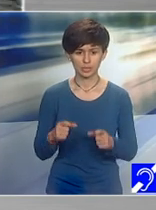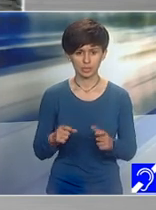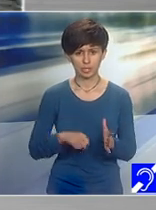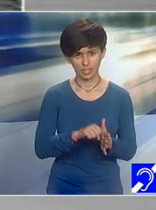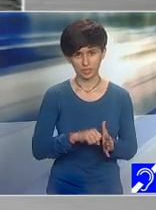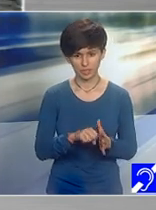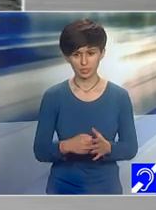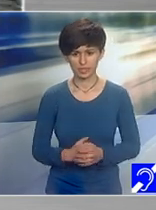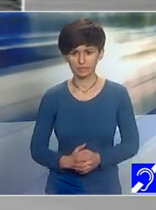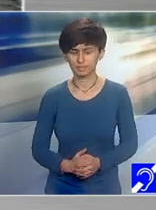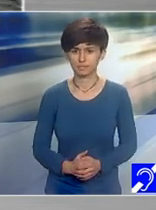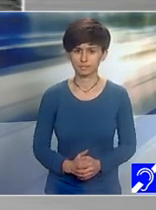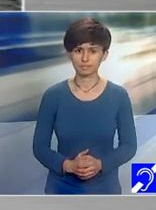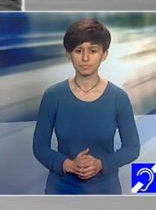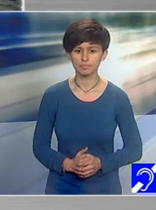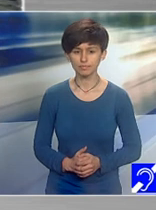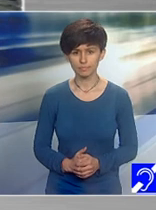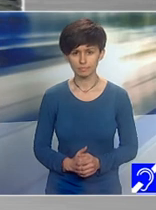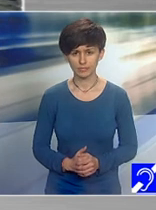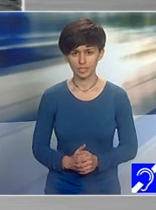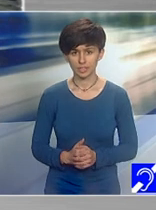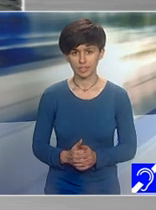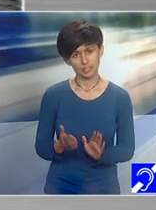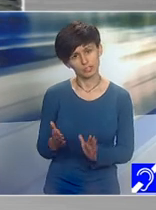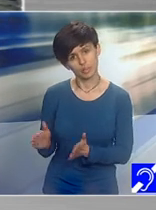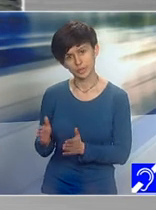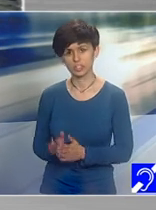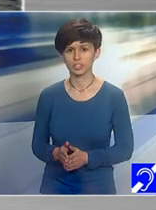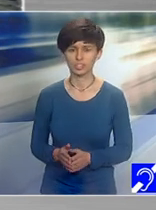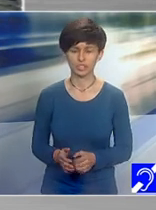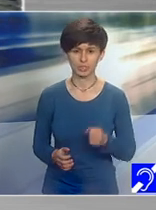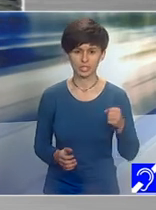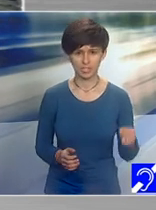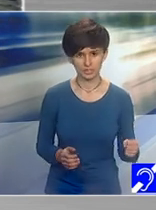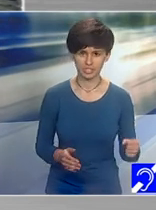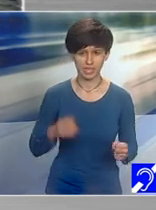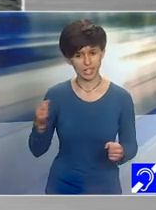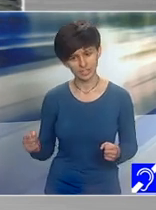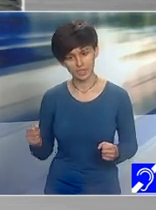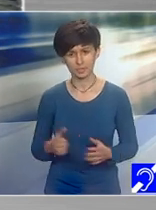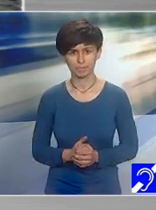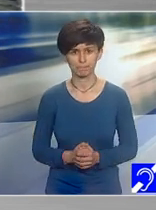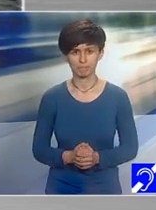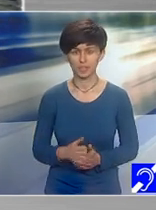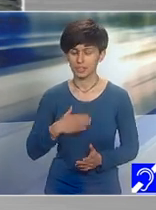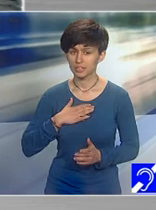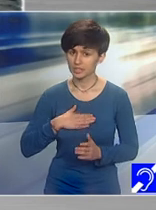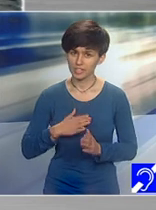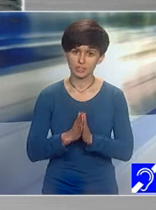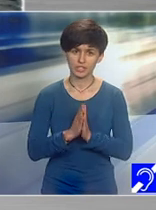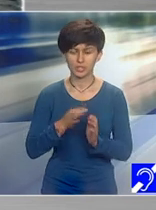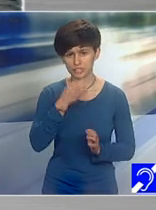dreapta întotdeauna. Așadar, domnule Roșnavski, vă rog să deschideți plutonul, ca să spun așa, să spuneți câteva cuvinte despre